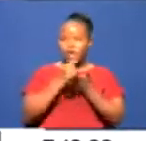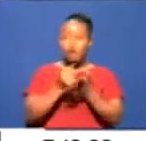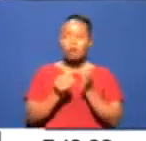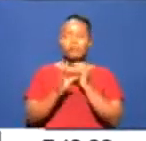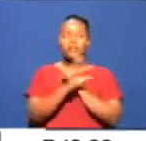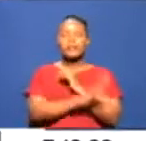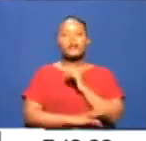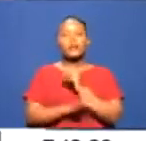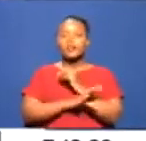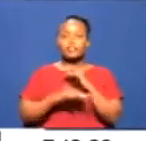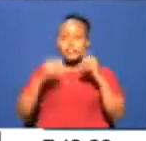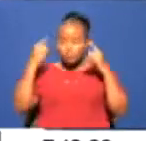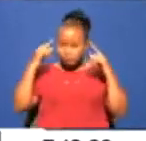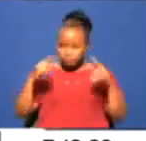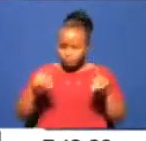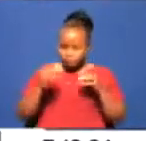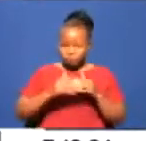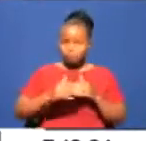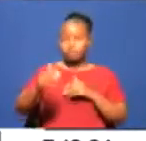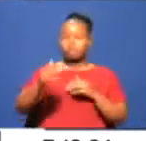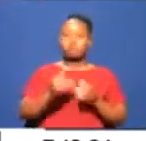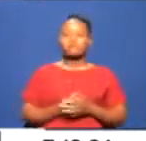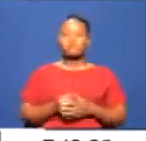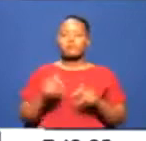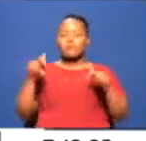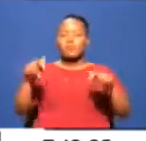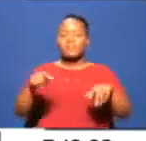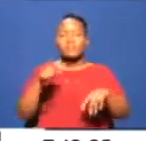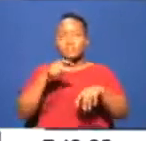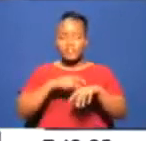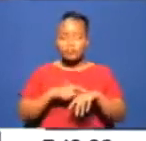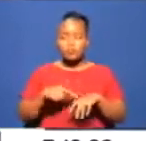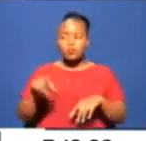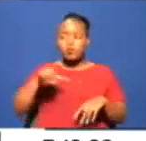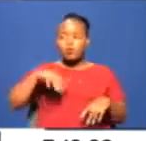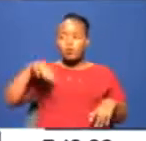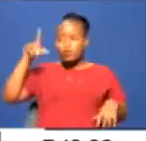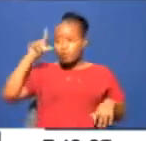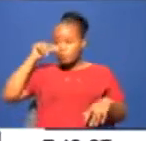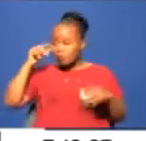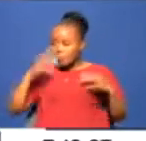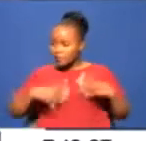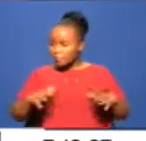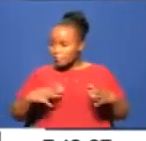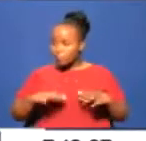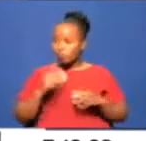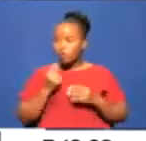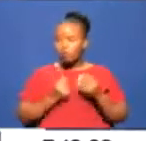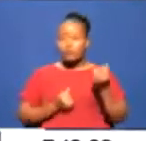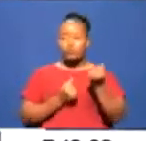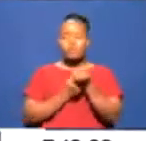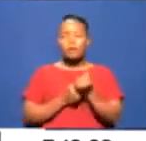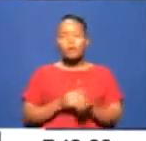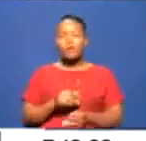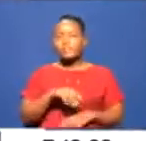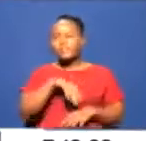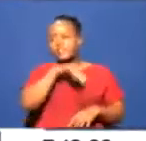hii sisi watu ya Mombasa tutaunga Raila Amolo